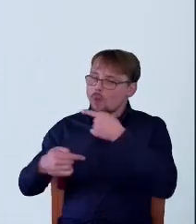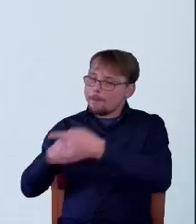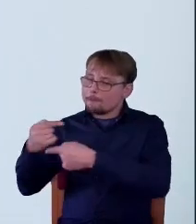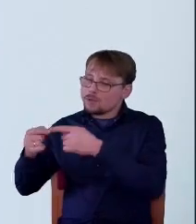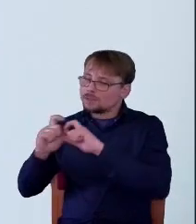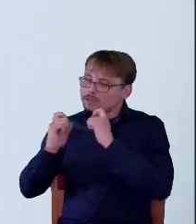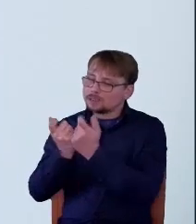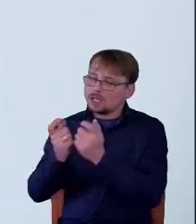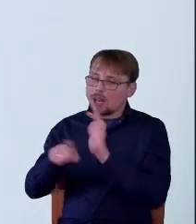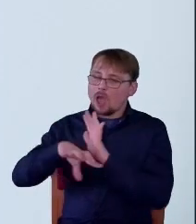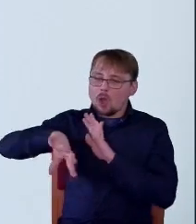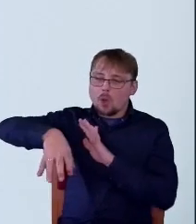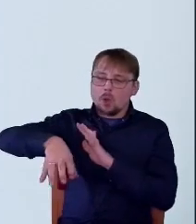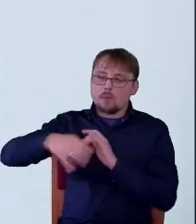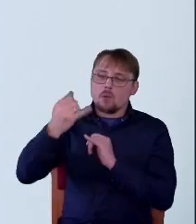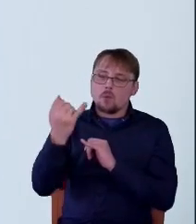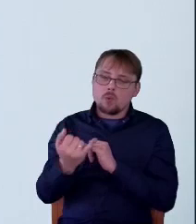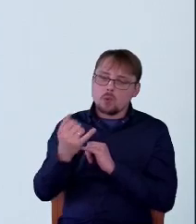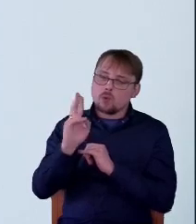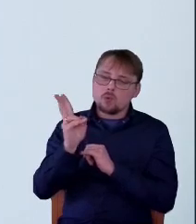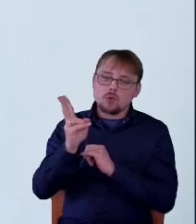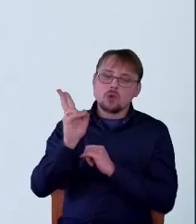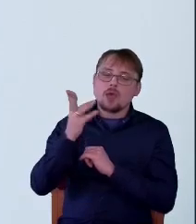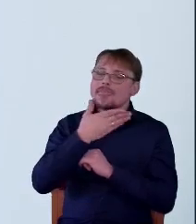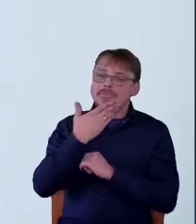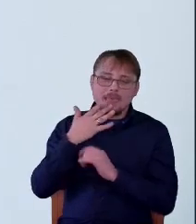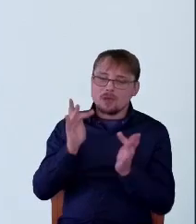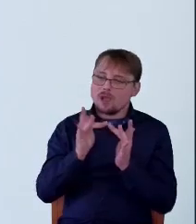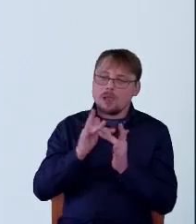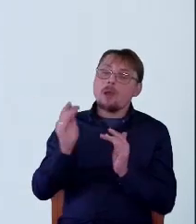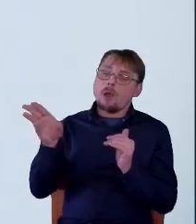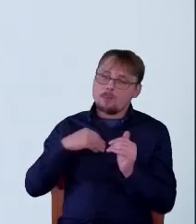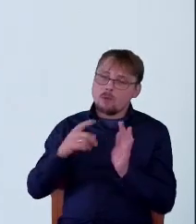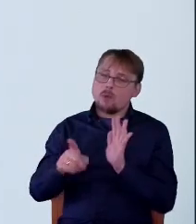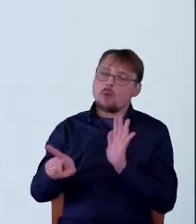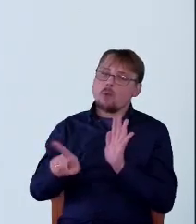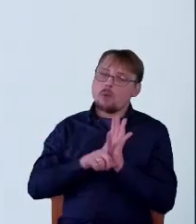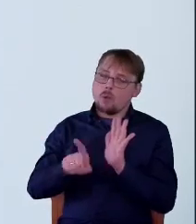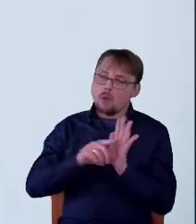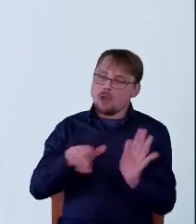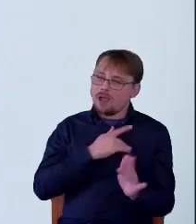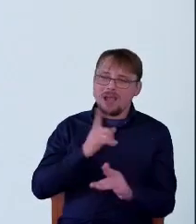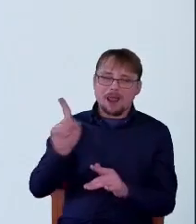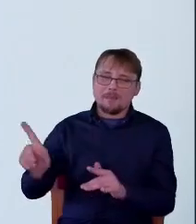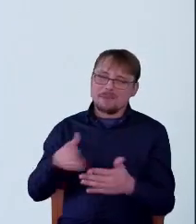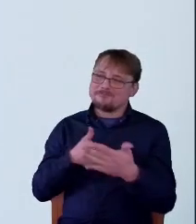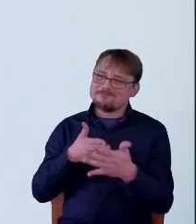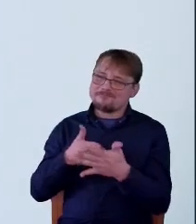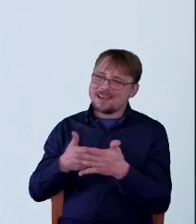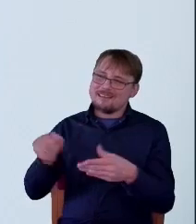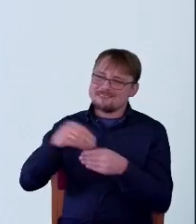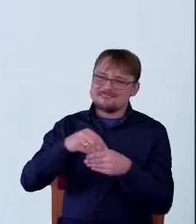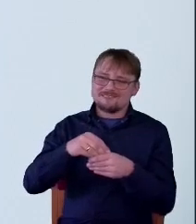skierowanej do uczniów, którzy takiego orzeczenia nie posiadają, a mogą uczęszczać do szkoły, a jednak napotykają na trudności w funkcjonowaniu z